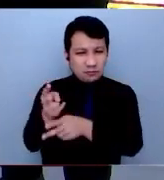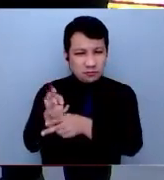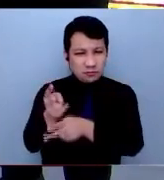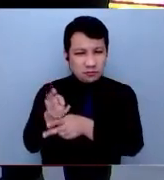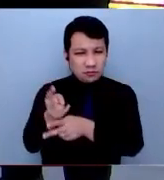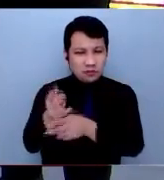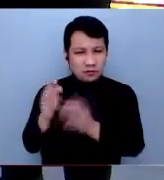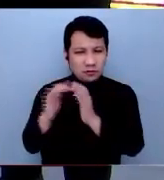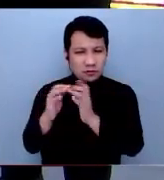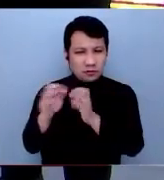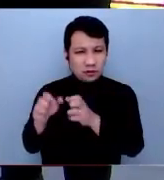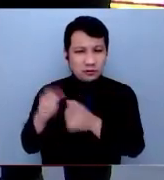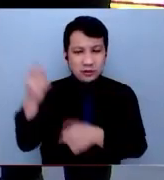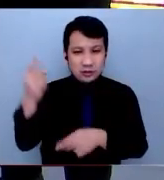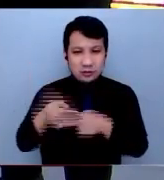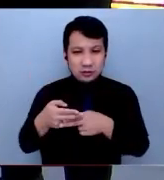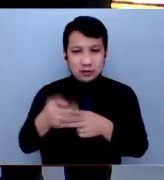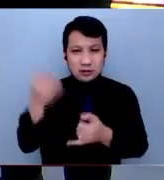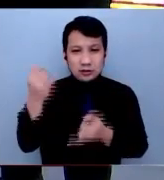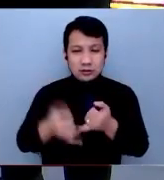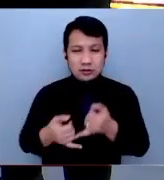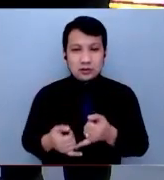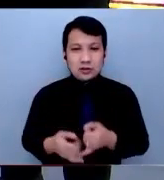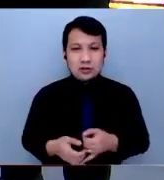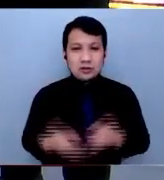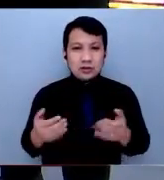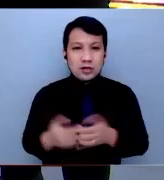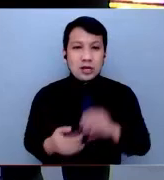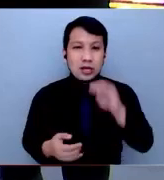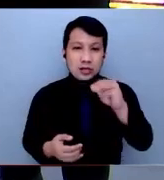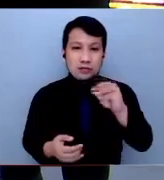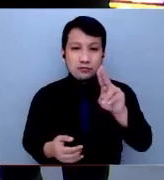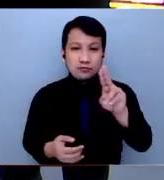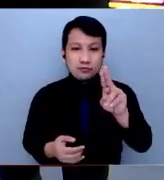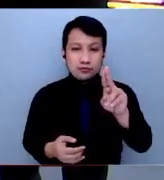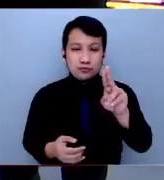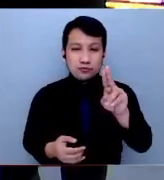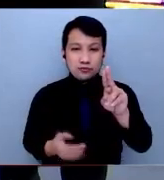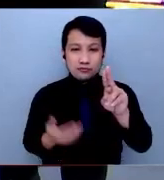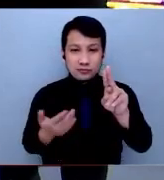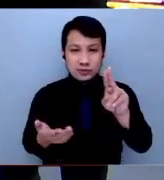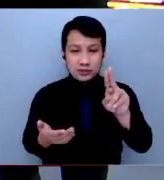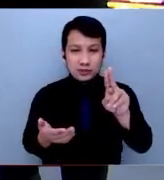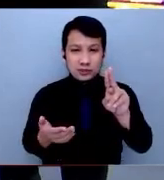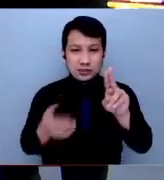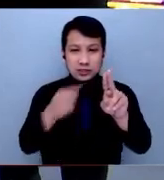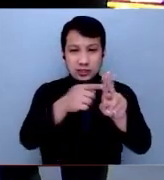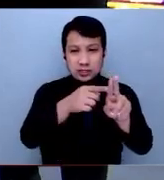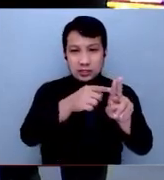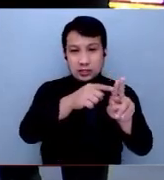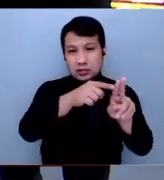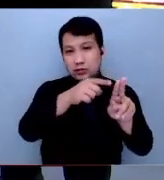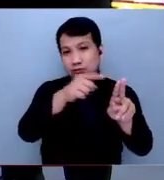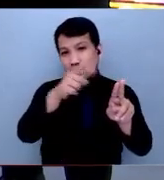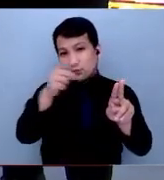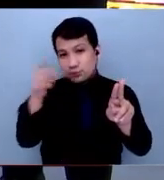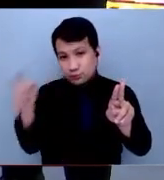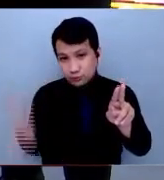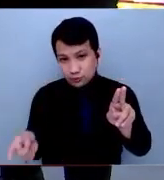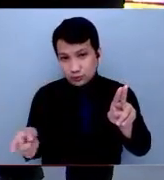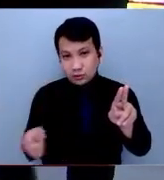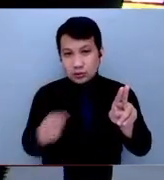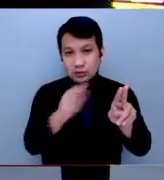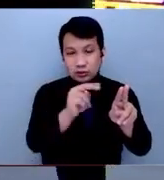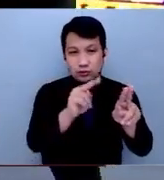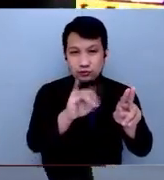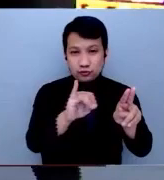pong napangalanan ay ang Mu variant. Pero lumaktaw po ang WHS sa pangalang Nu